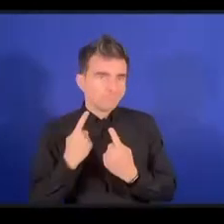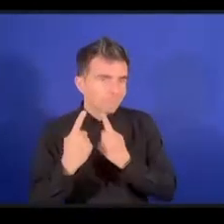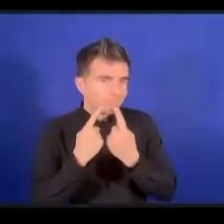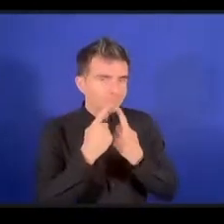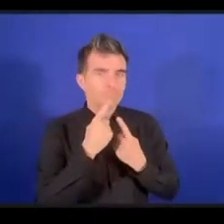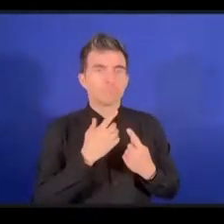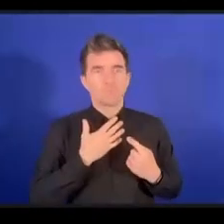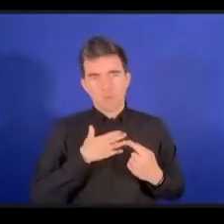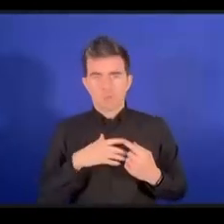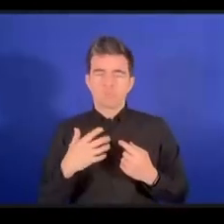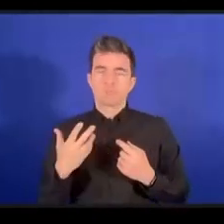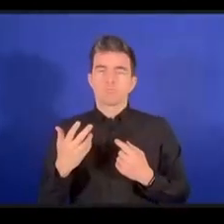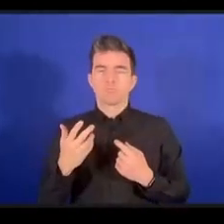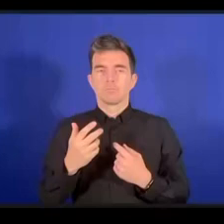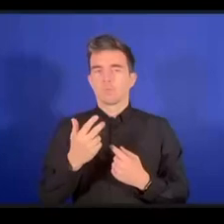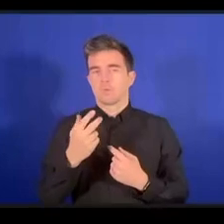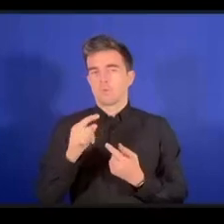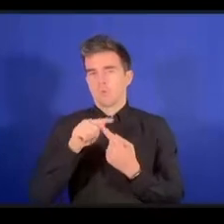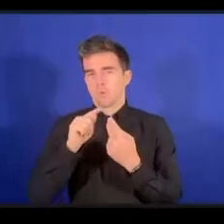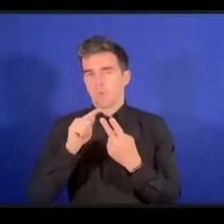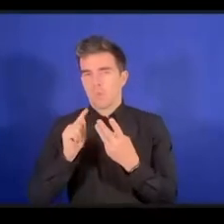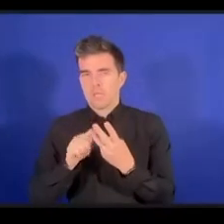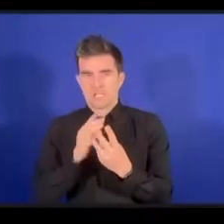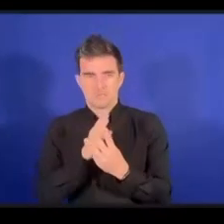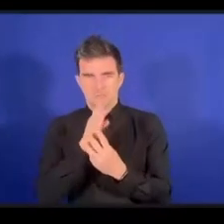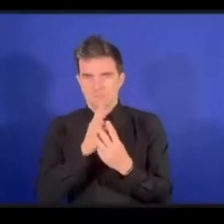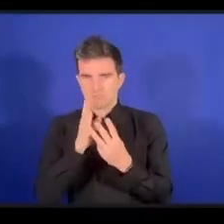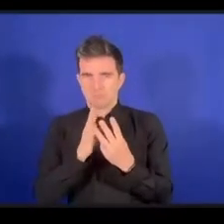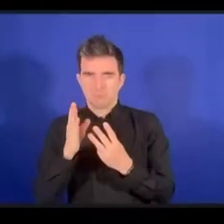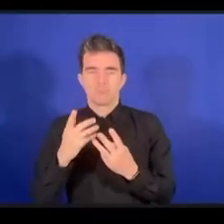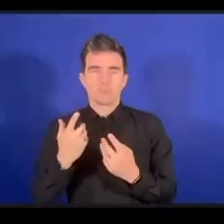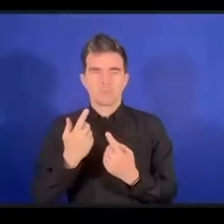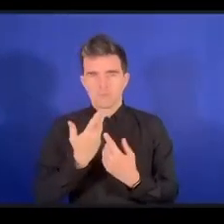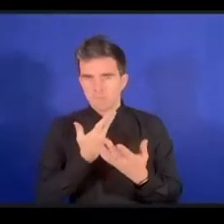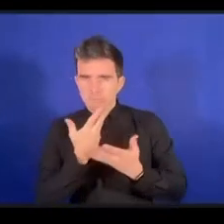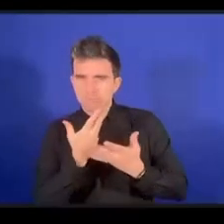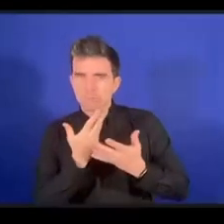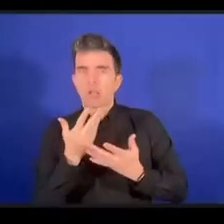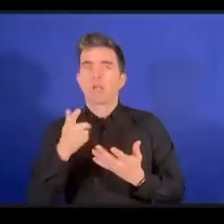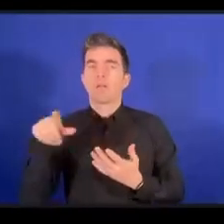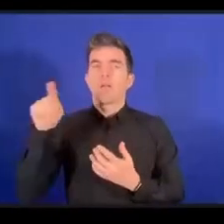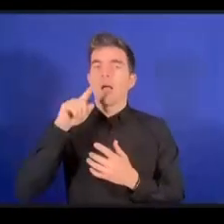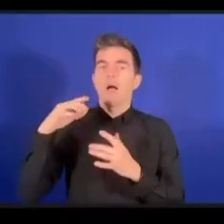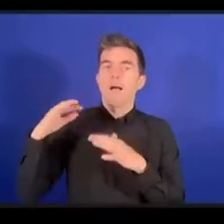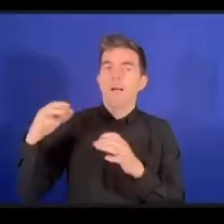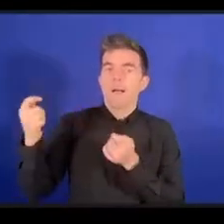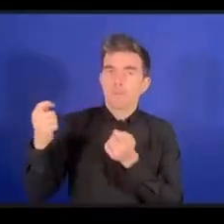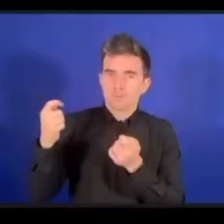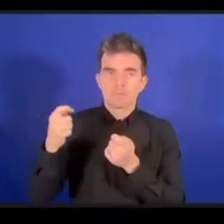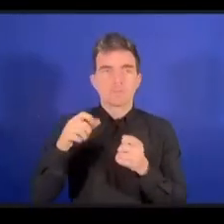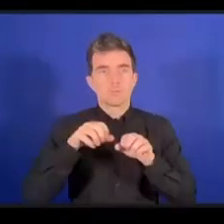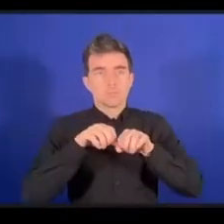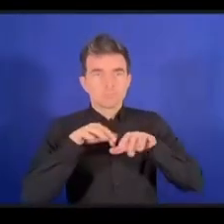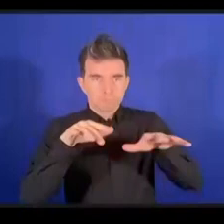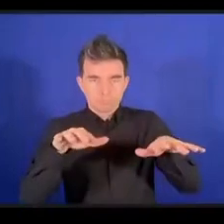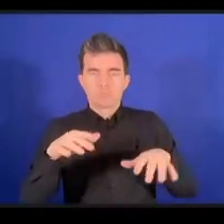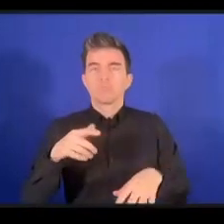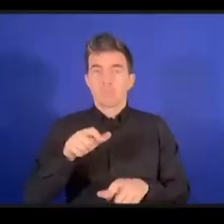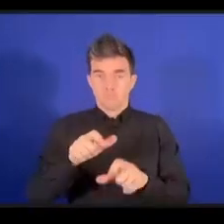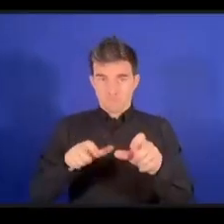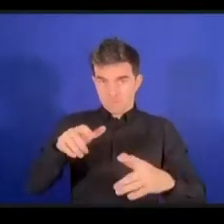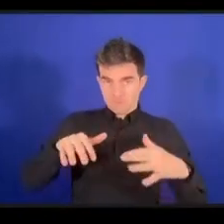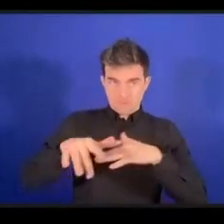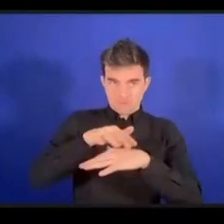这个内容，包括政府、行业和民间社会。如果说没有让技术界参与进来的话，